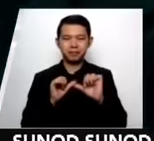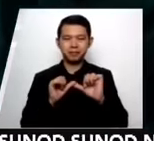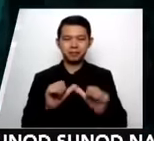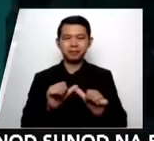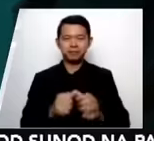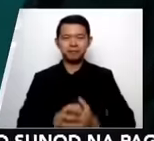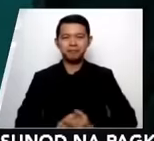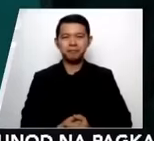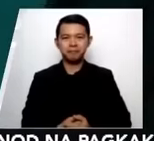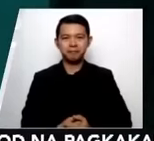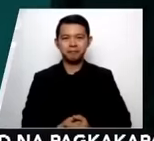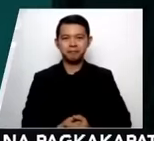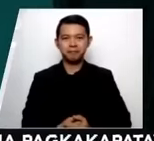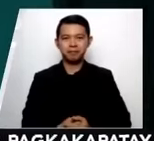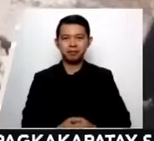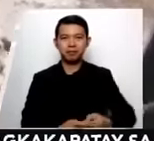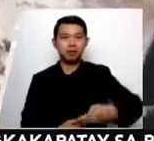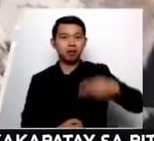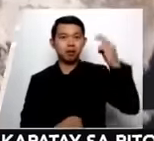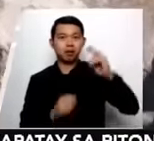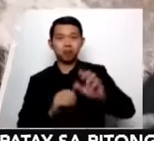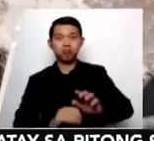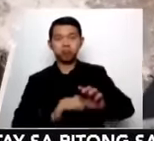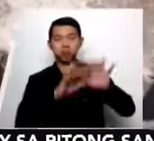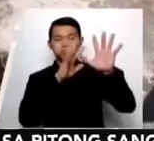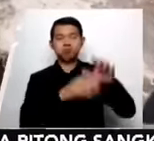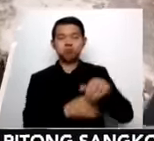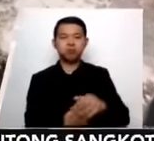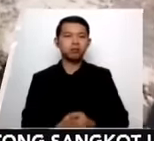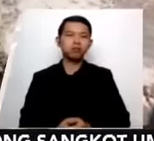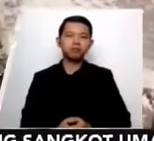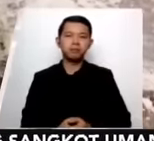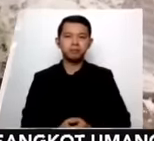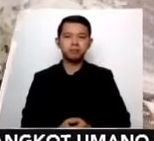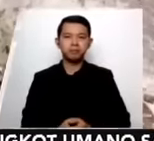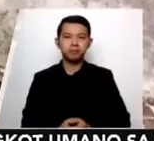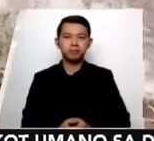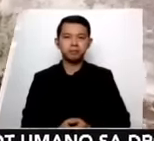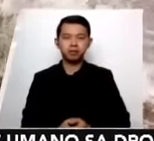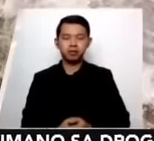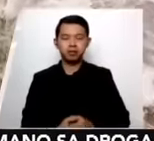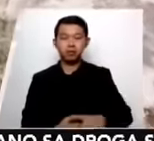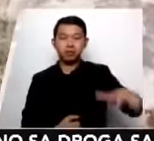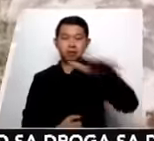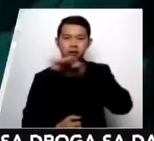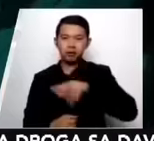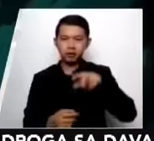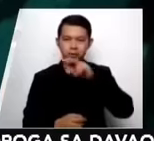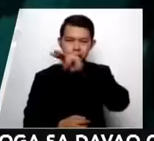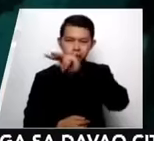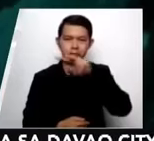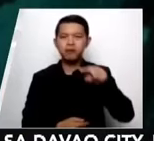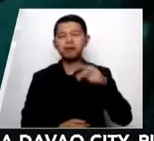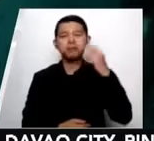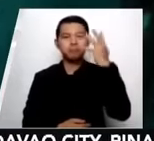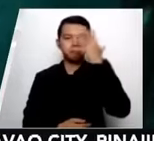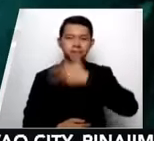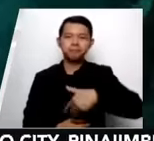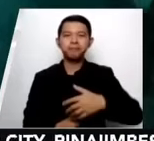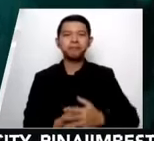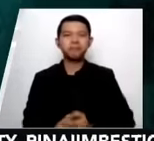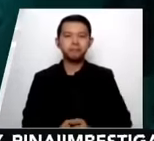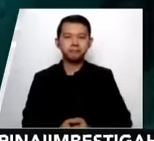may taas na may higit 15 metro, breathtaking view ang masisilayan. Dagdagan pa ng malamig